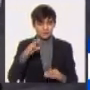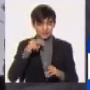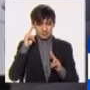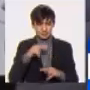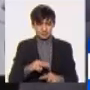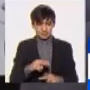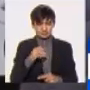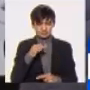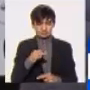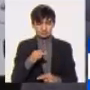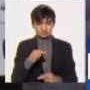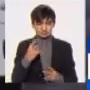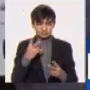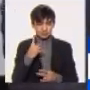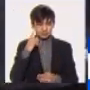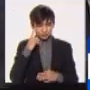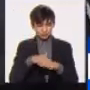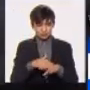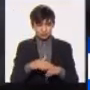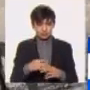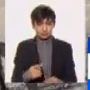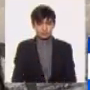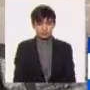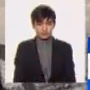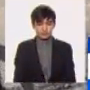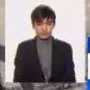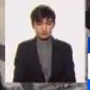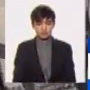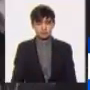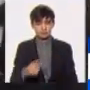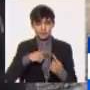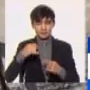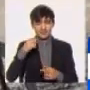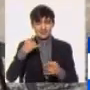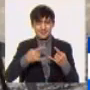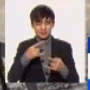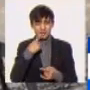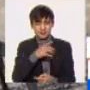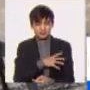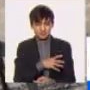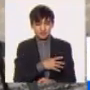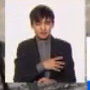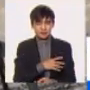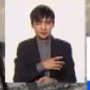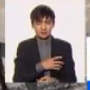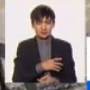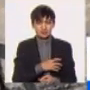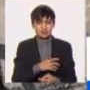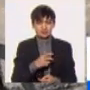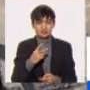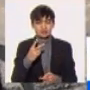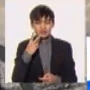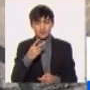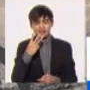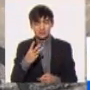білмейді. Алдымен ойлану керек қой. Нам по телевизору говорят, что теледидардан 2-3